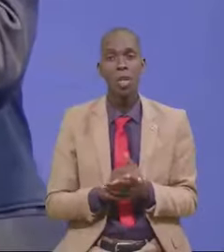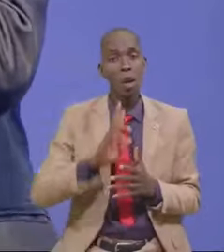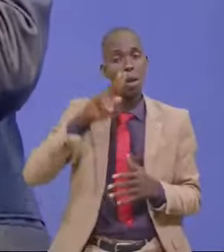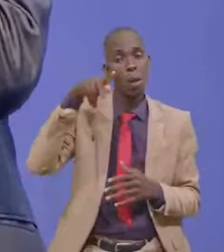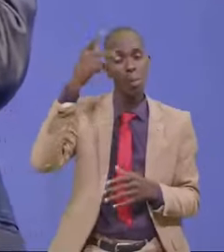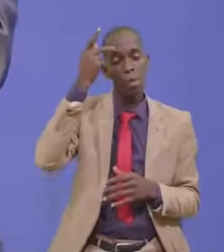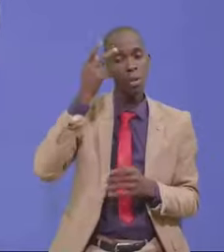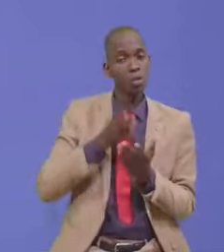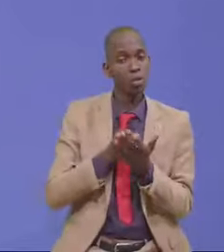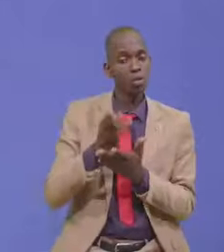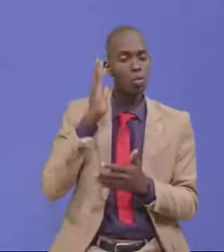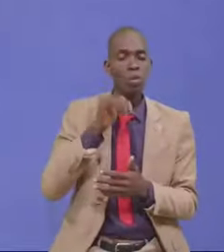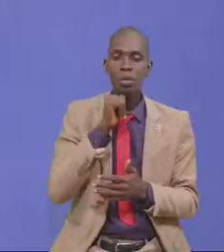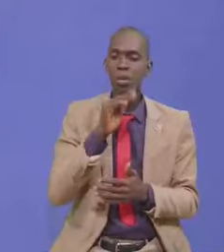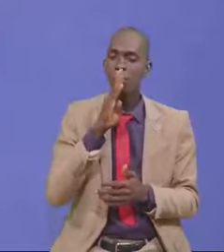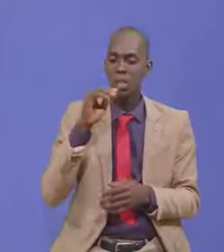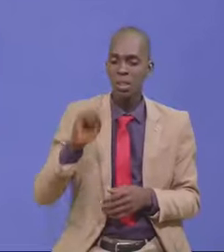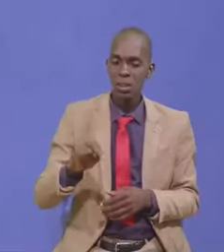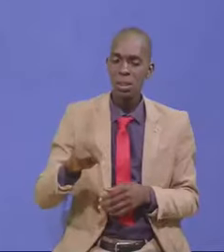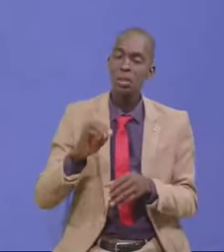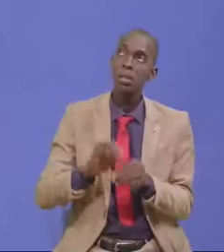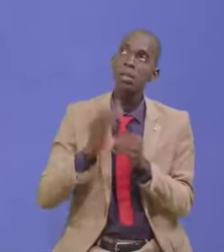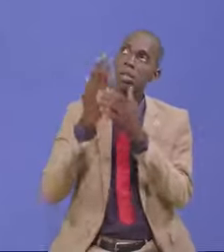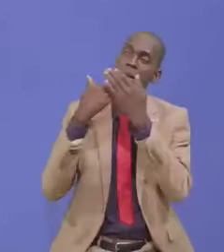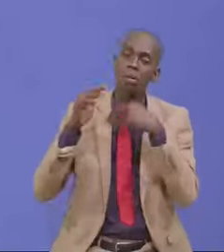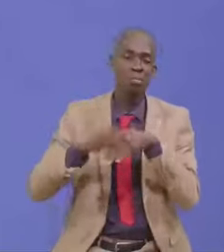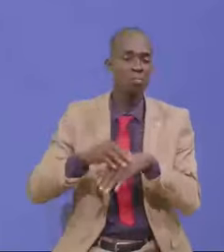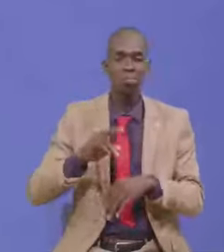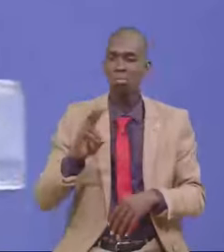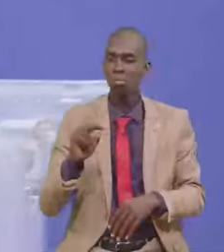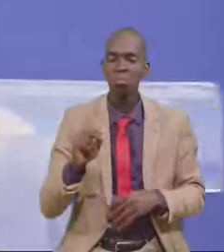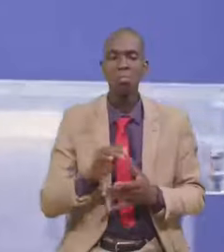On n'aura pas besoin de la vérité scientifique au ciel.